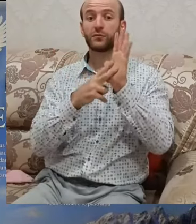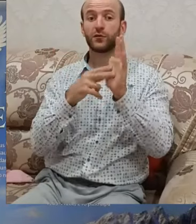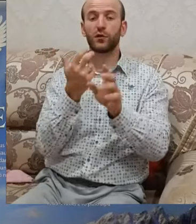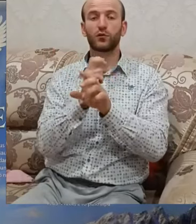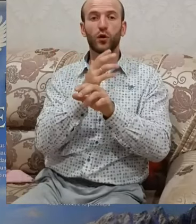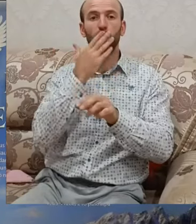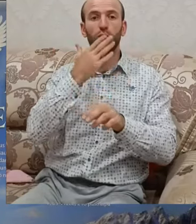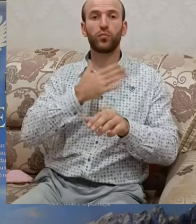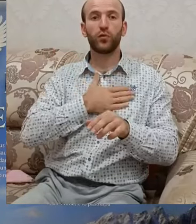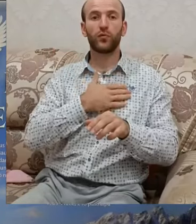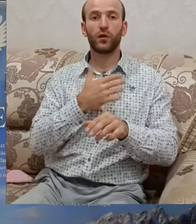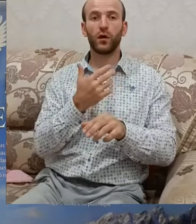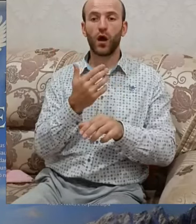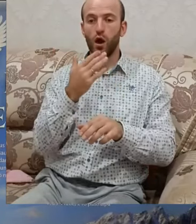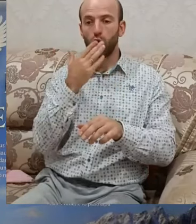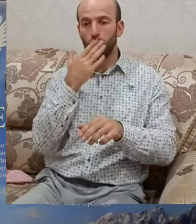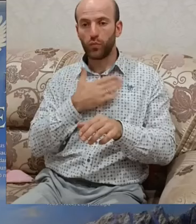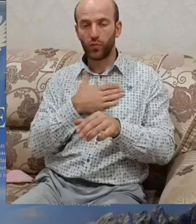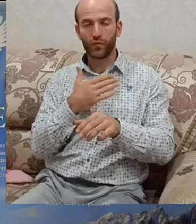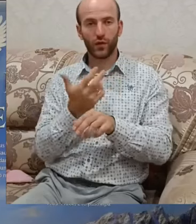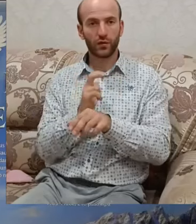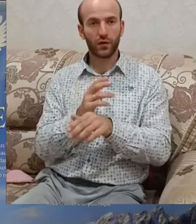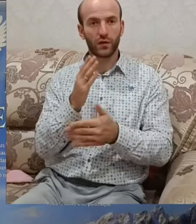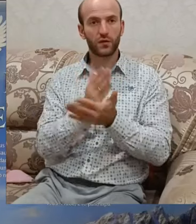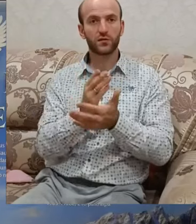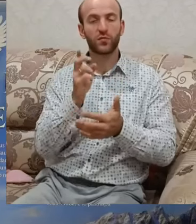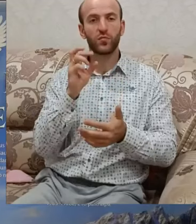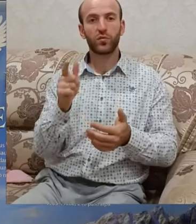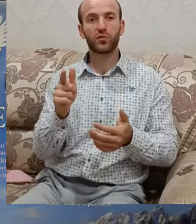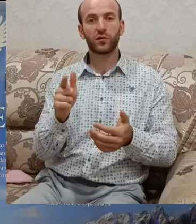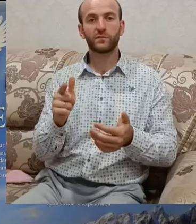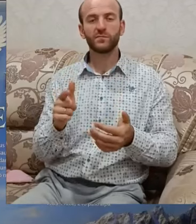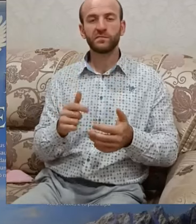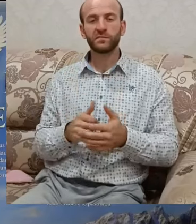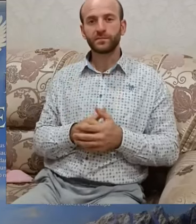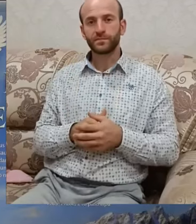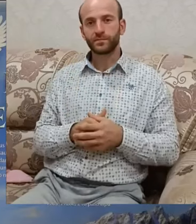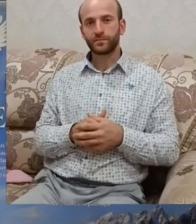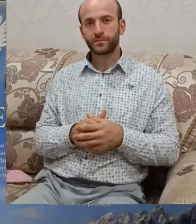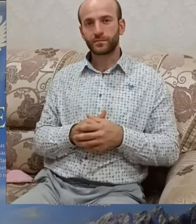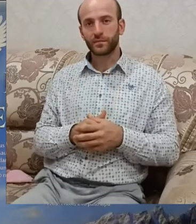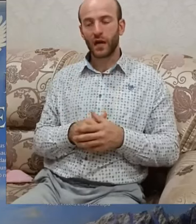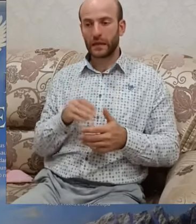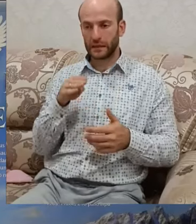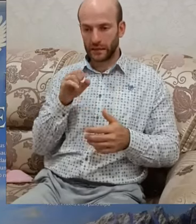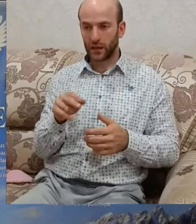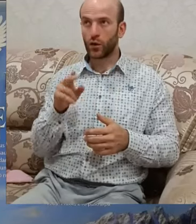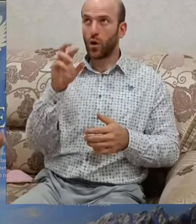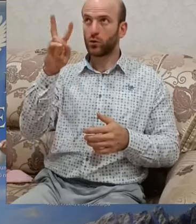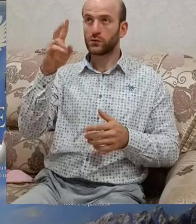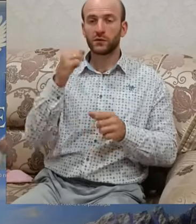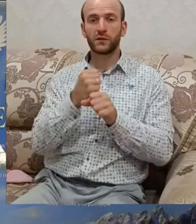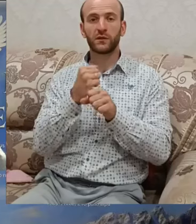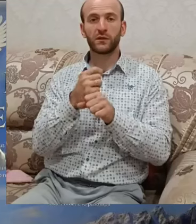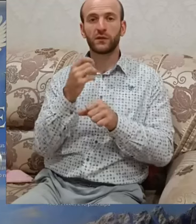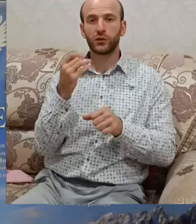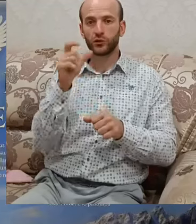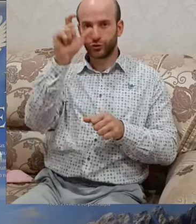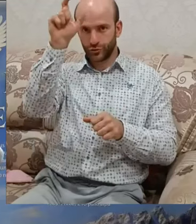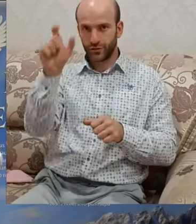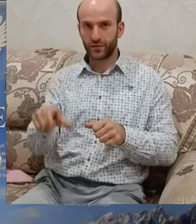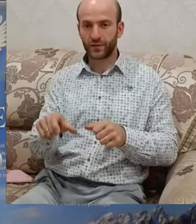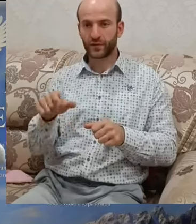девас, которая есть Бог. Тейп ис сударо индивида. Так он соделает индивида. Taip jis sudaro